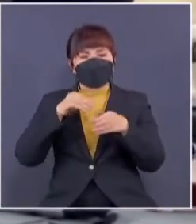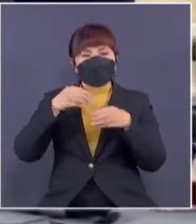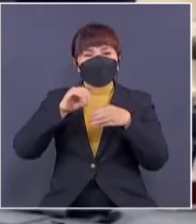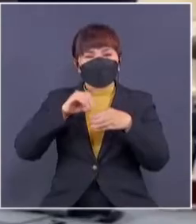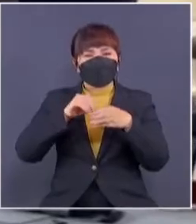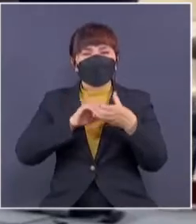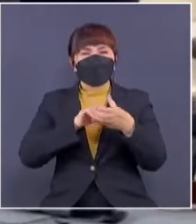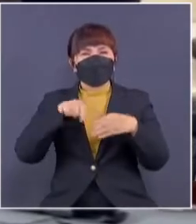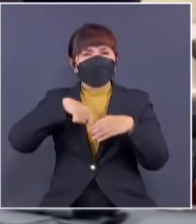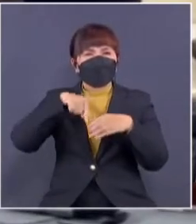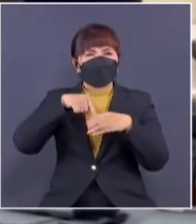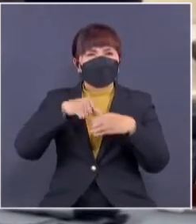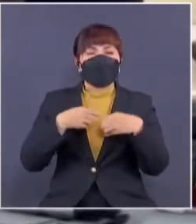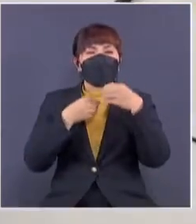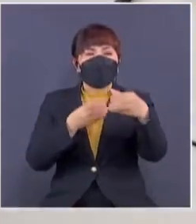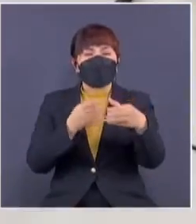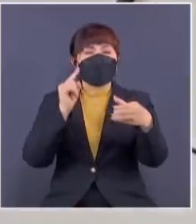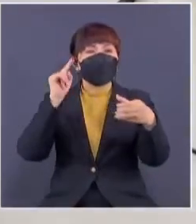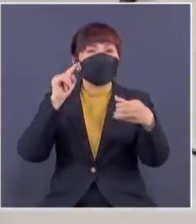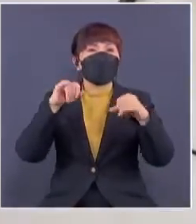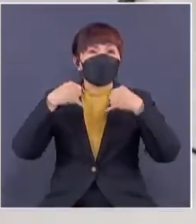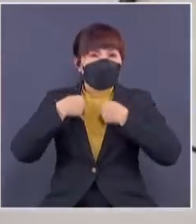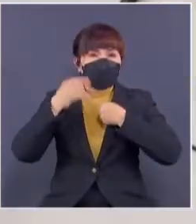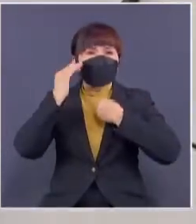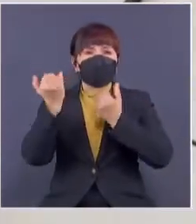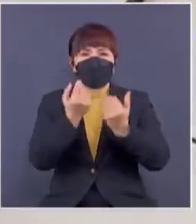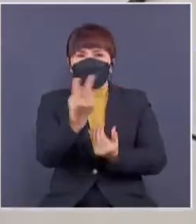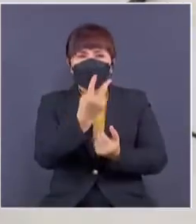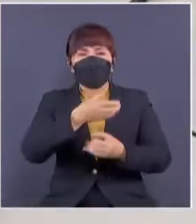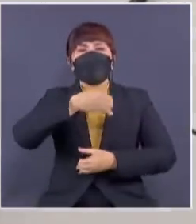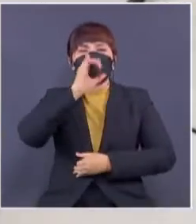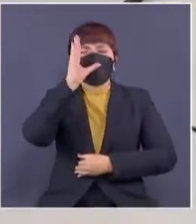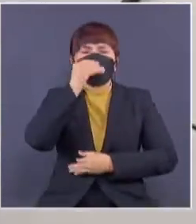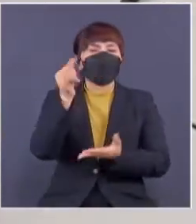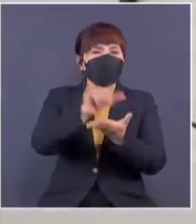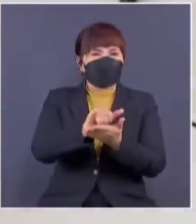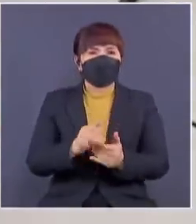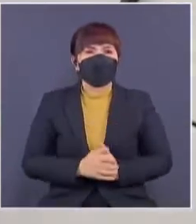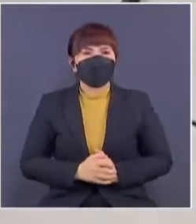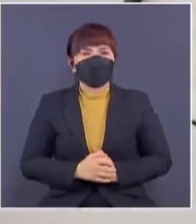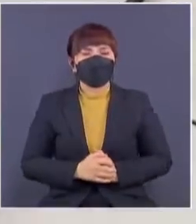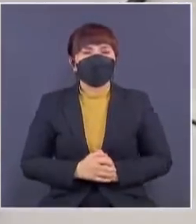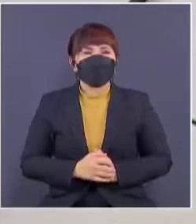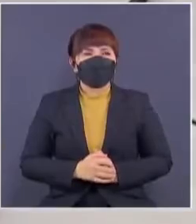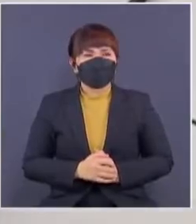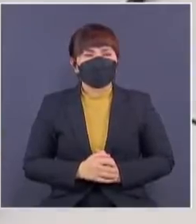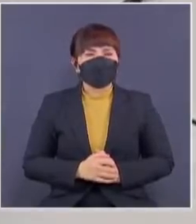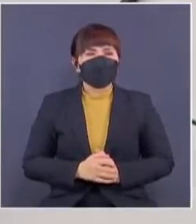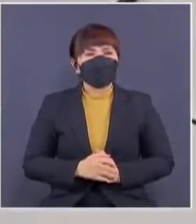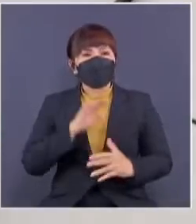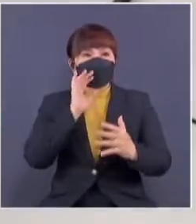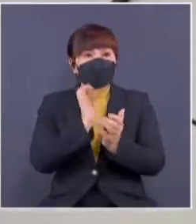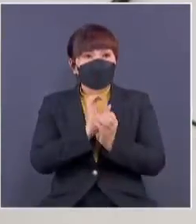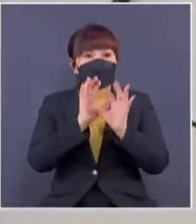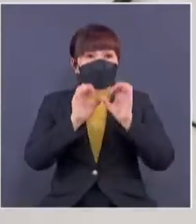าของและลูกชายดื่ม สั่งยาสลบมาจากช่องทางออนไลน์นะคะแล้วก็ใช้ Facebook ปลอม สั่งมาทีนี้ตอนที่เจ้าหน้าที่